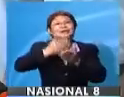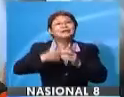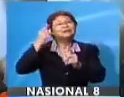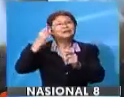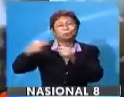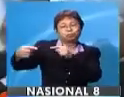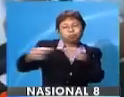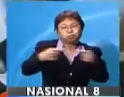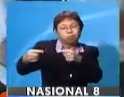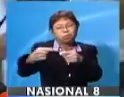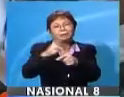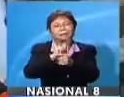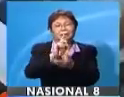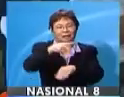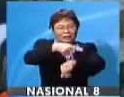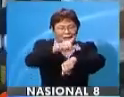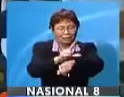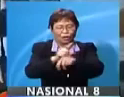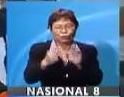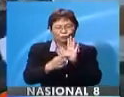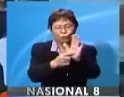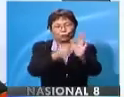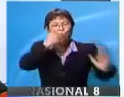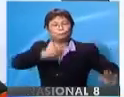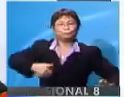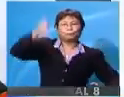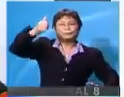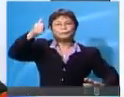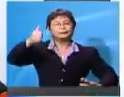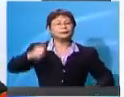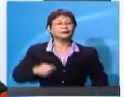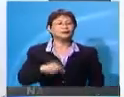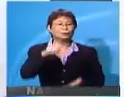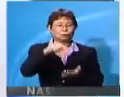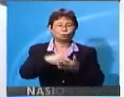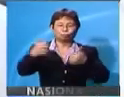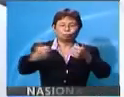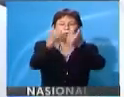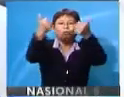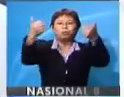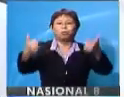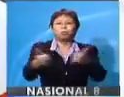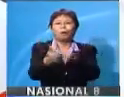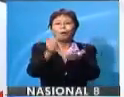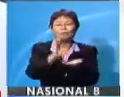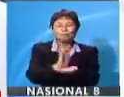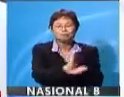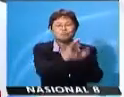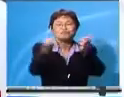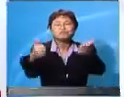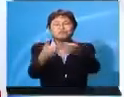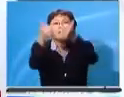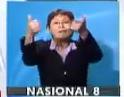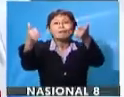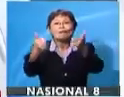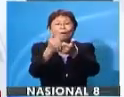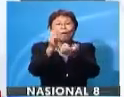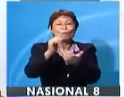Langkawi nanti mempamerkan aksi terbaik. Dan ini merupakan kejohanan yang